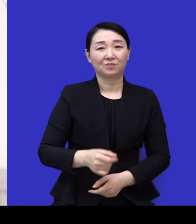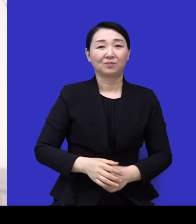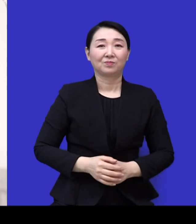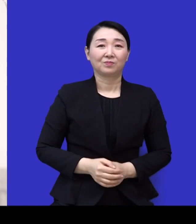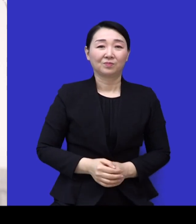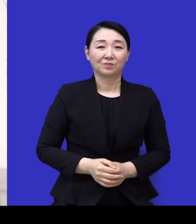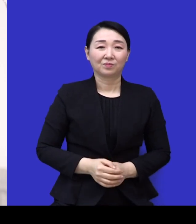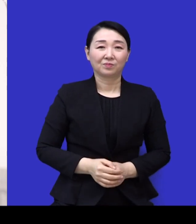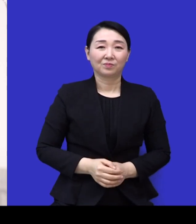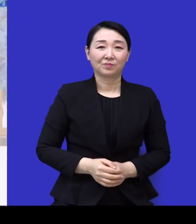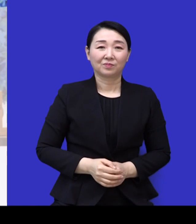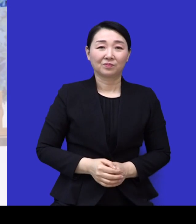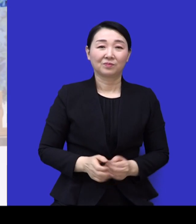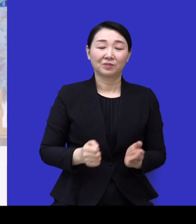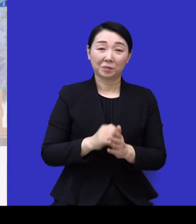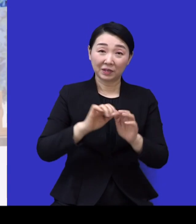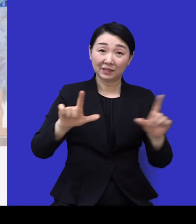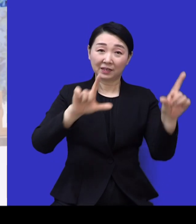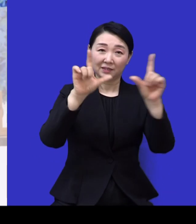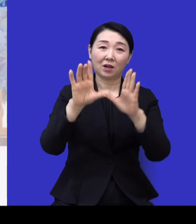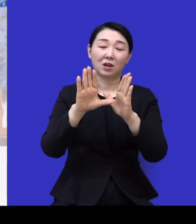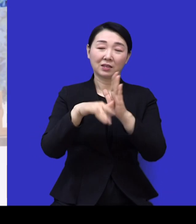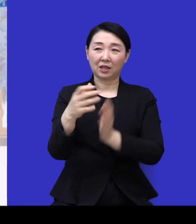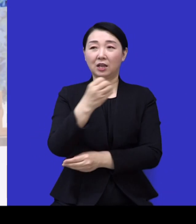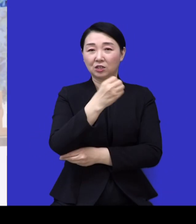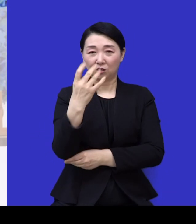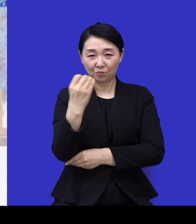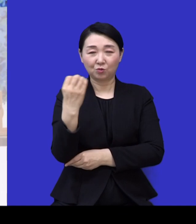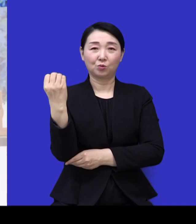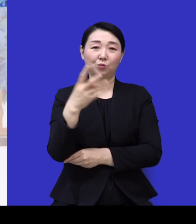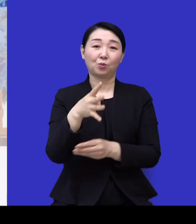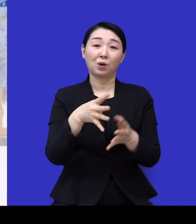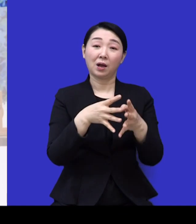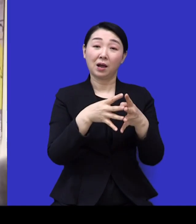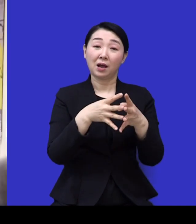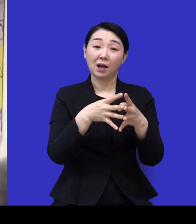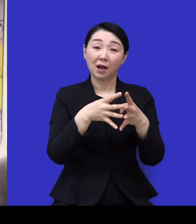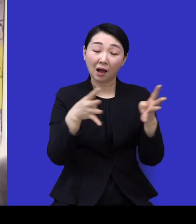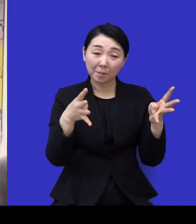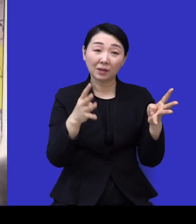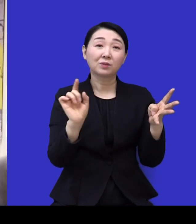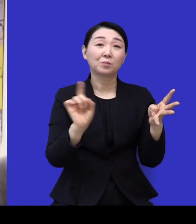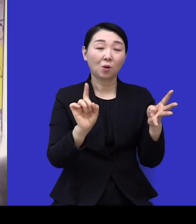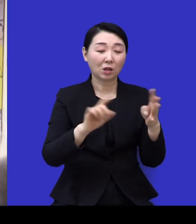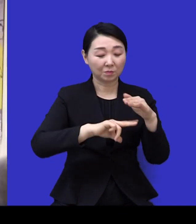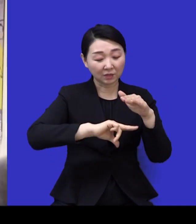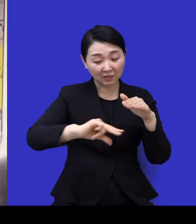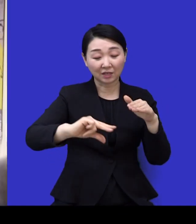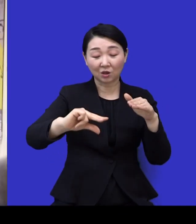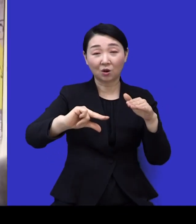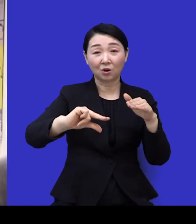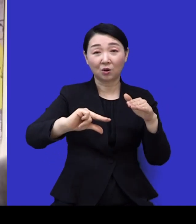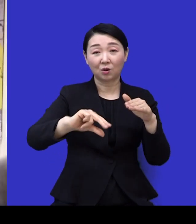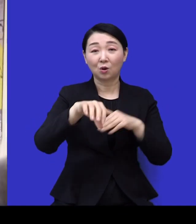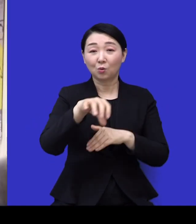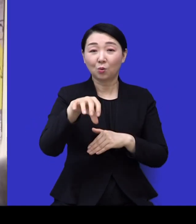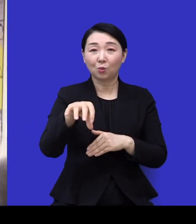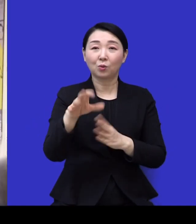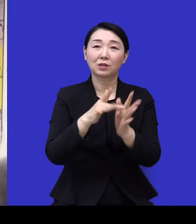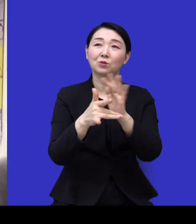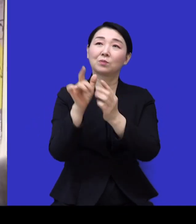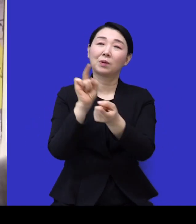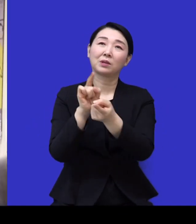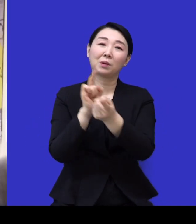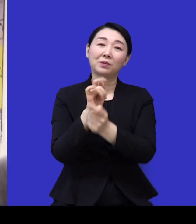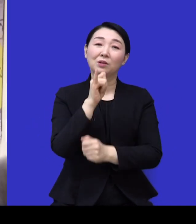그래서 우리 일상에서 그렇게 뭐 신문이나 아니면 아파트 어귀에서나 아니면 지하철에서나 이렇게 자주 예수님을 만날